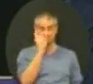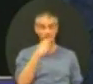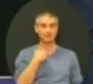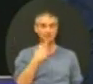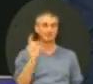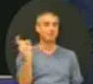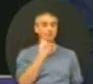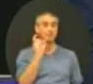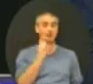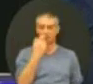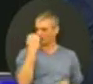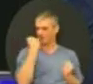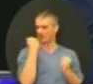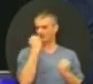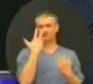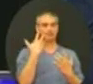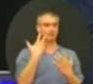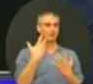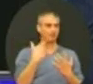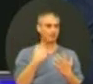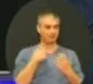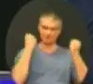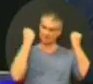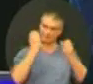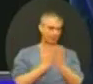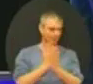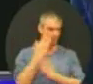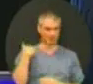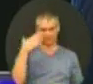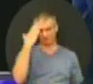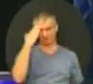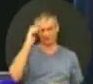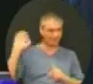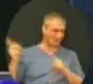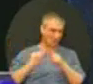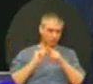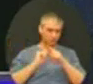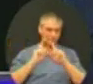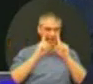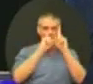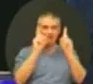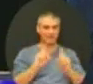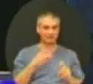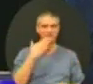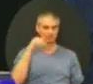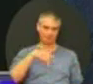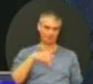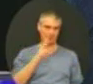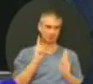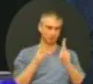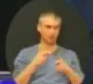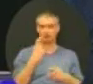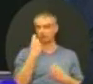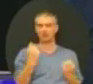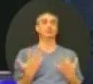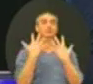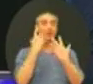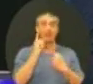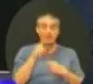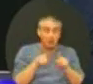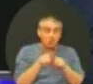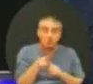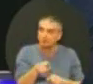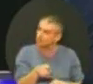בפלפל. זה חזק מאוד, אני מפגין סדרתי, אני יודע כל סוגי הגז במדינה, גז מדמיע, אבל גז